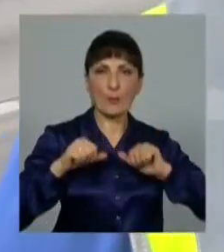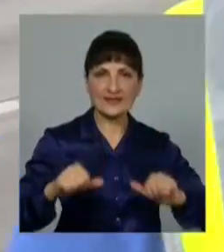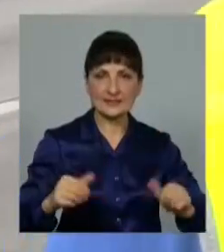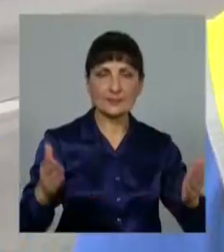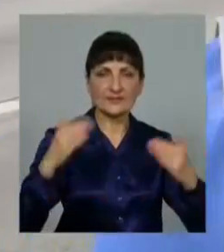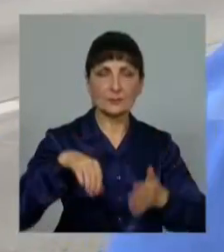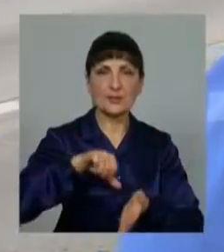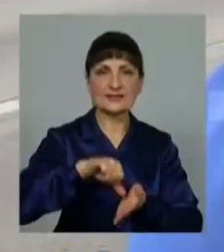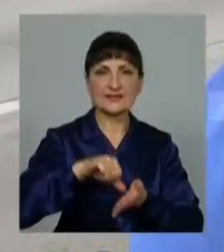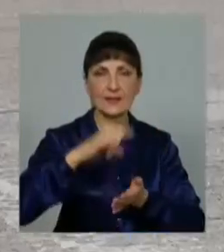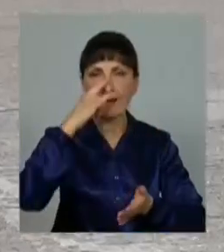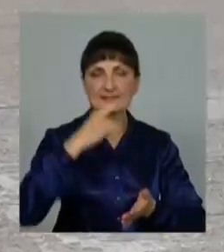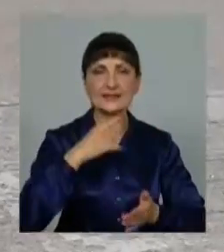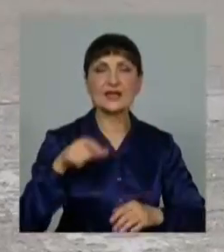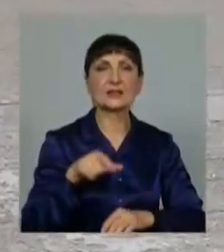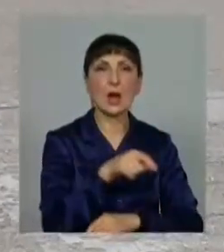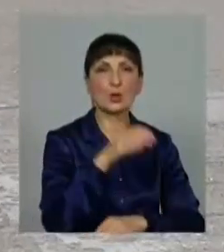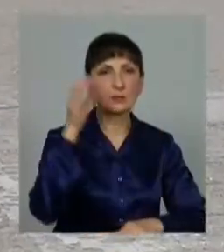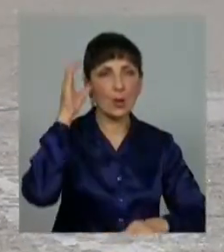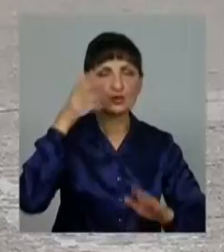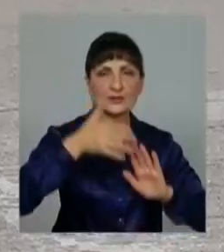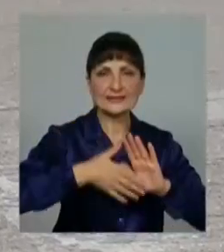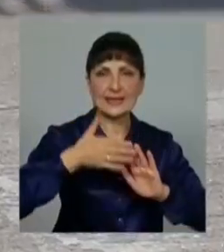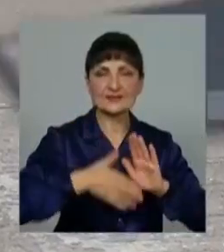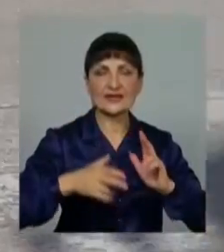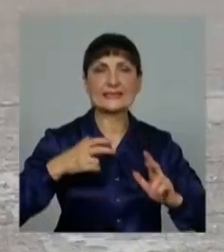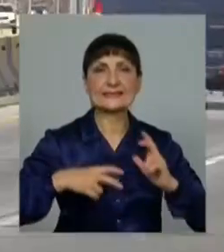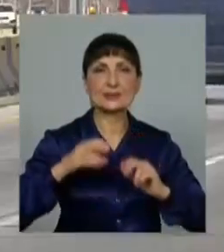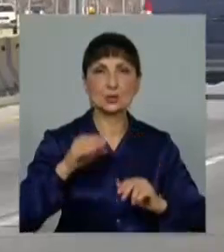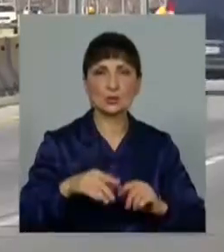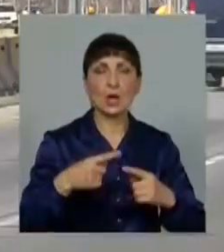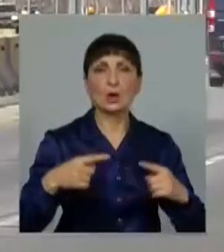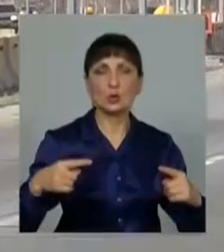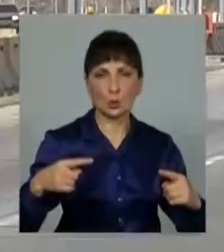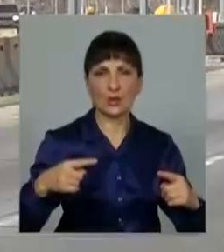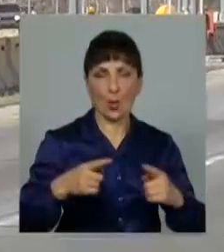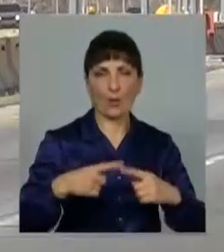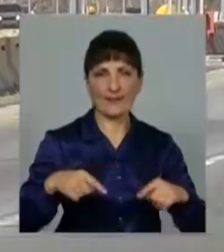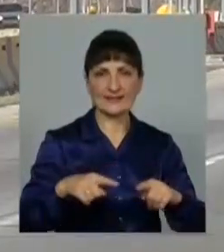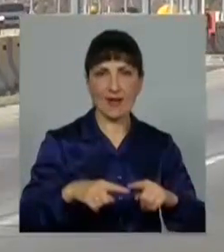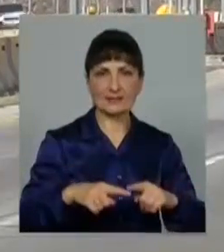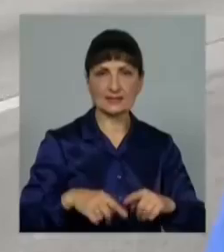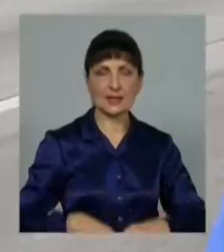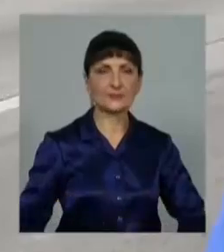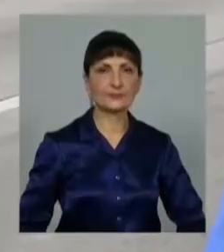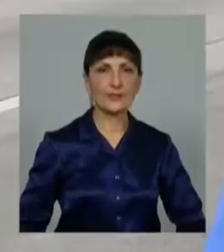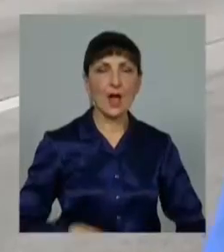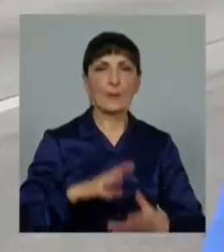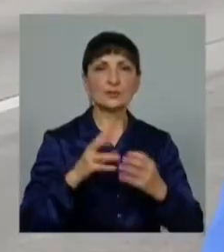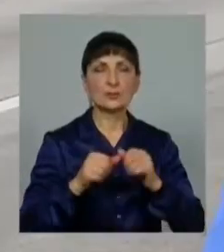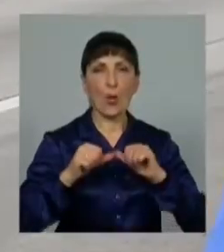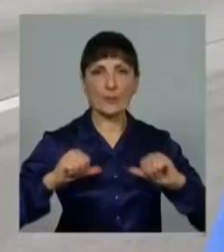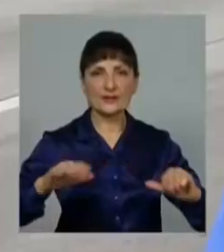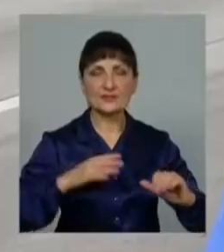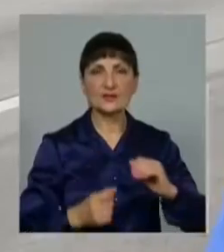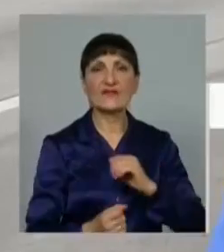привлечением представителей Казахстанского дорожного научно-исследовательского института и других заинтересованных органов. По результатам комиссии было